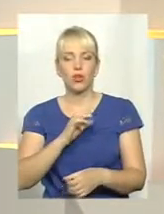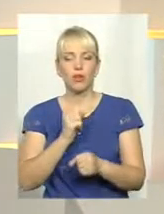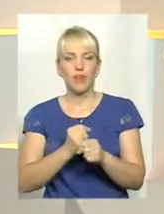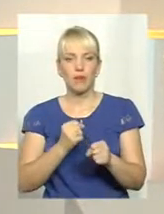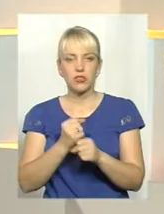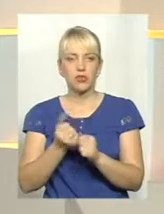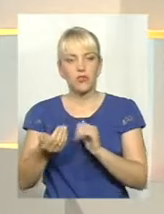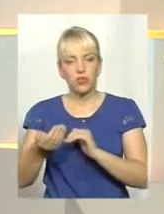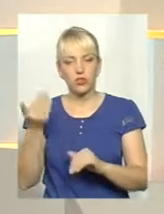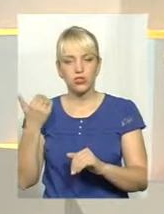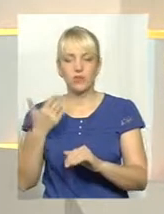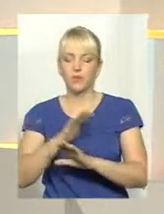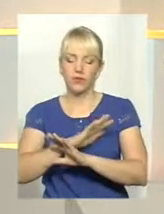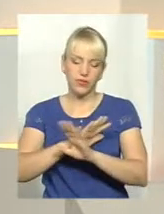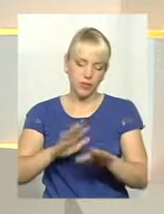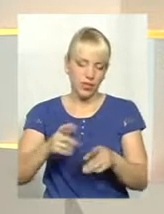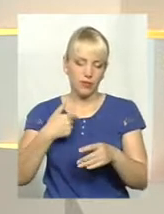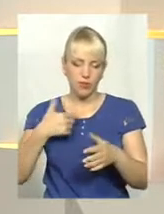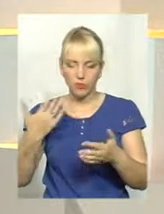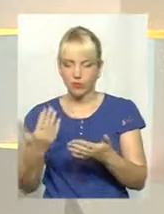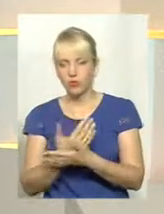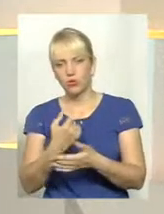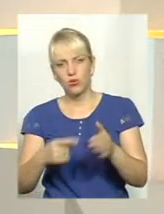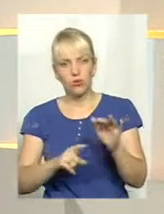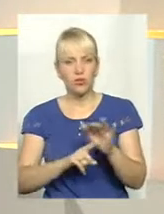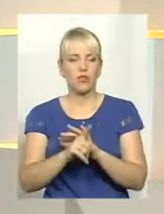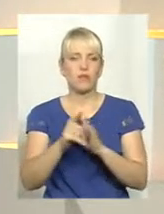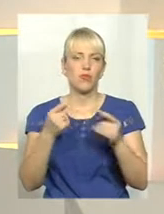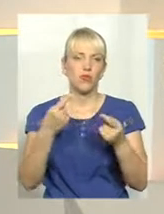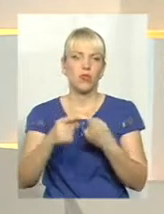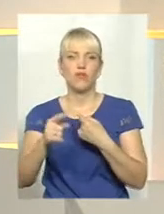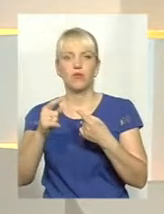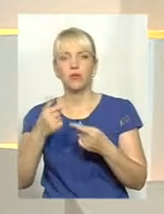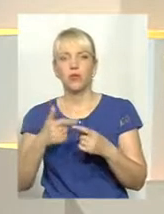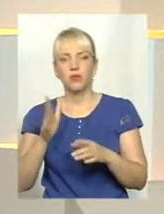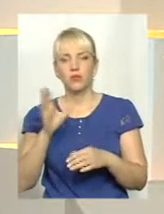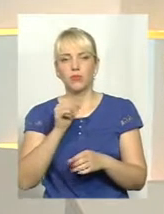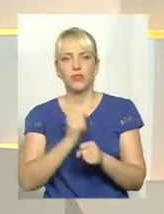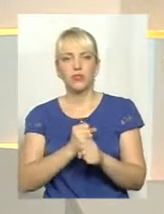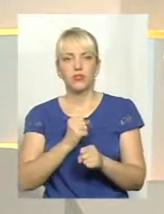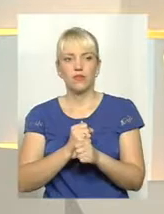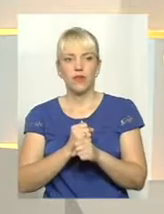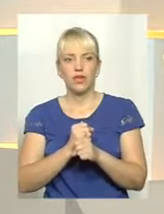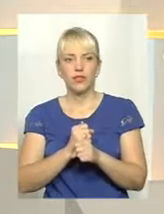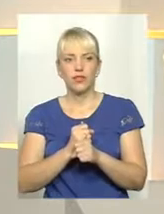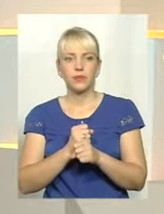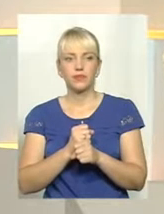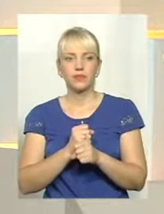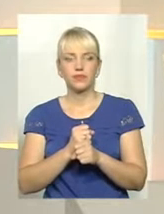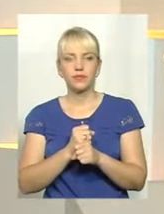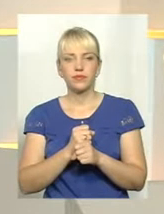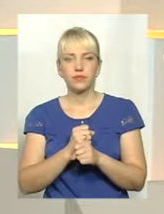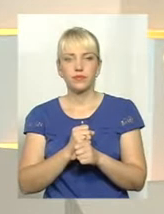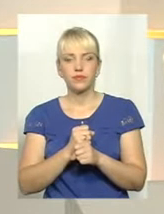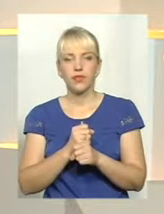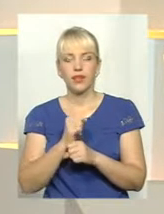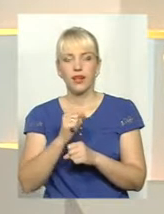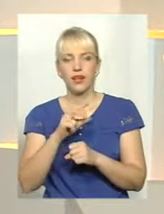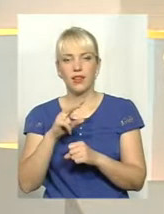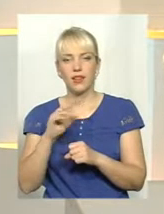при розробці таких загальних масштабних речей. Часто трапляється так, що змінюються команди і відкидається все,